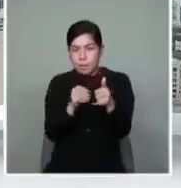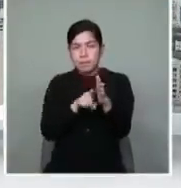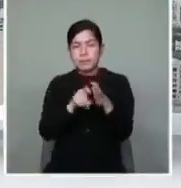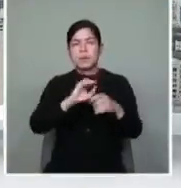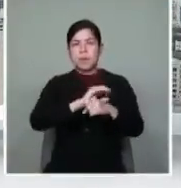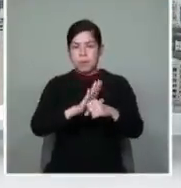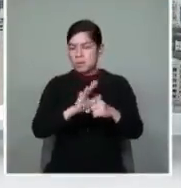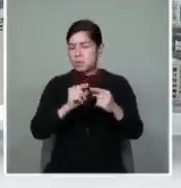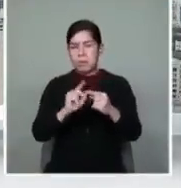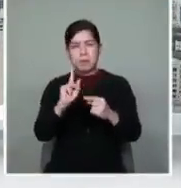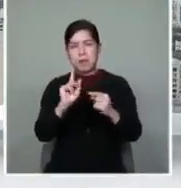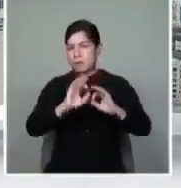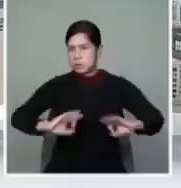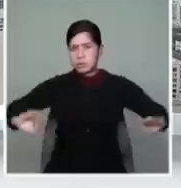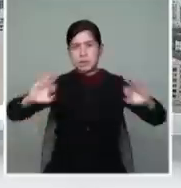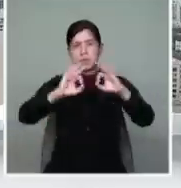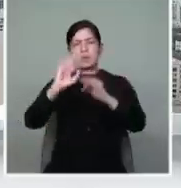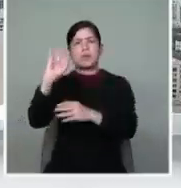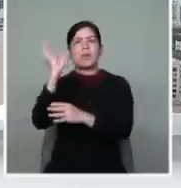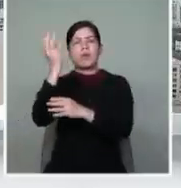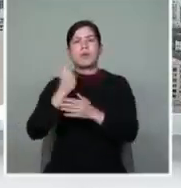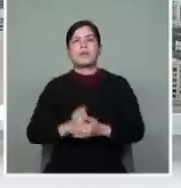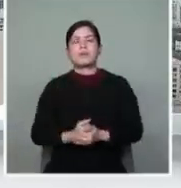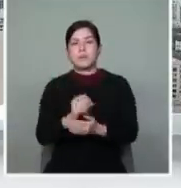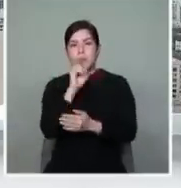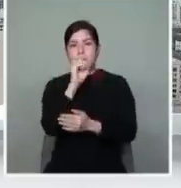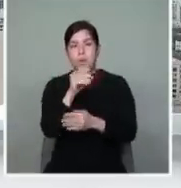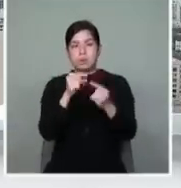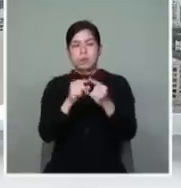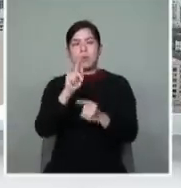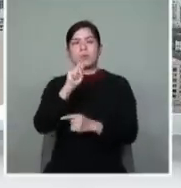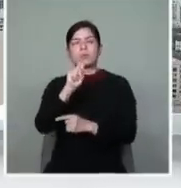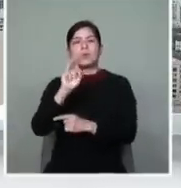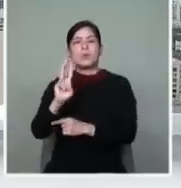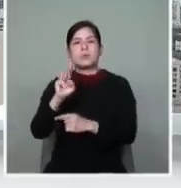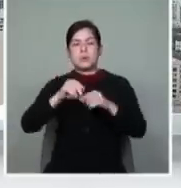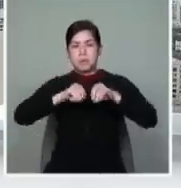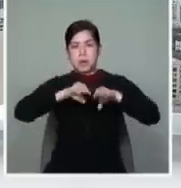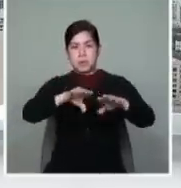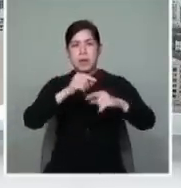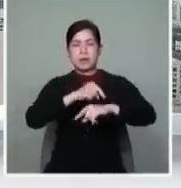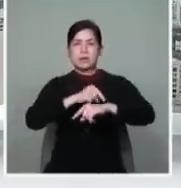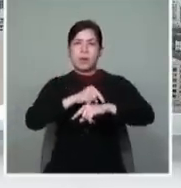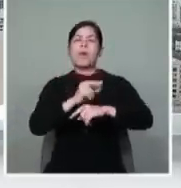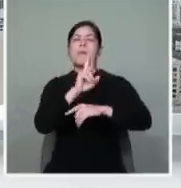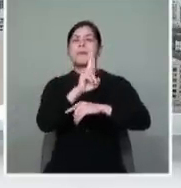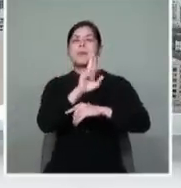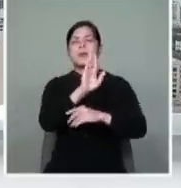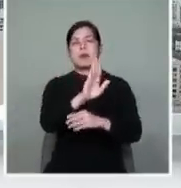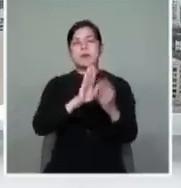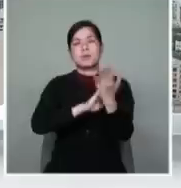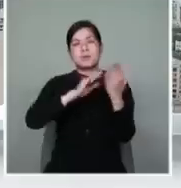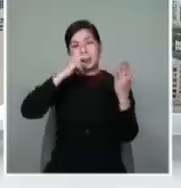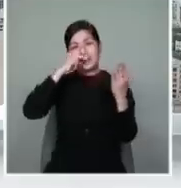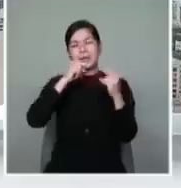าวใหญ่ไปทั่วโลกจริงๆนะคะคุณผู้ชมเขาเปิดเผยเรื่องนี้ผ่านทาง Twitter ส่วนตัวนะคะเวลาสักประมาณเที่ยงๆในบ้านเรานะคะก็คือช่วงเมื่อว